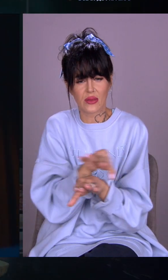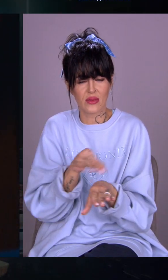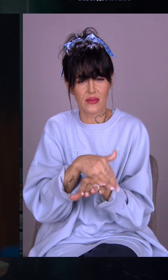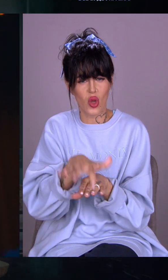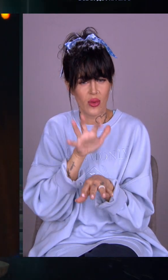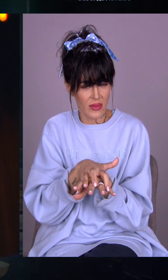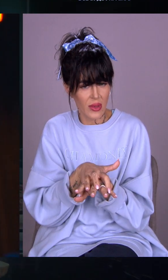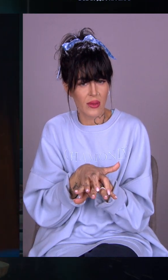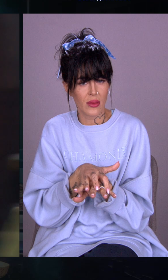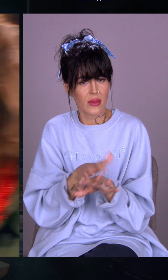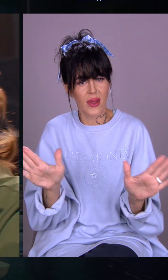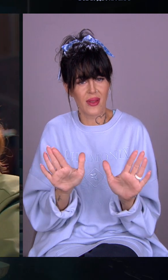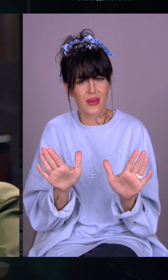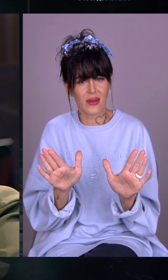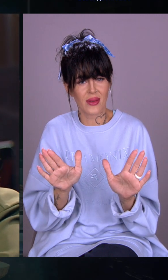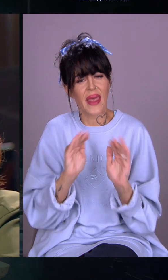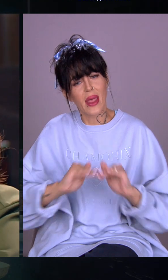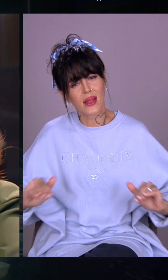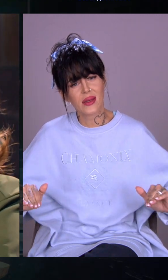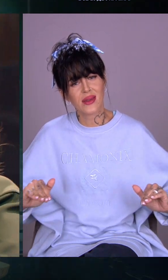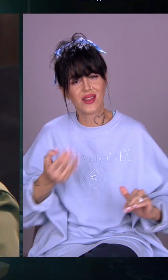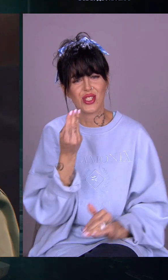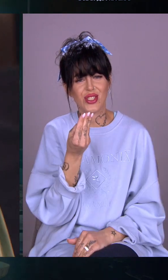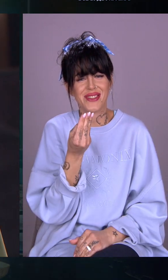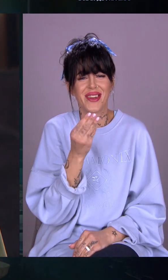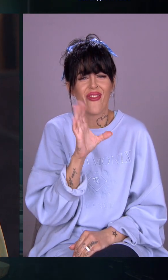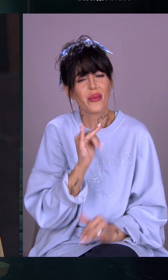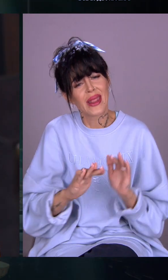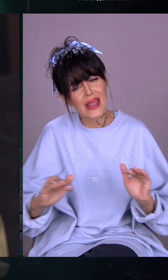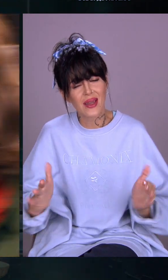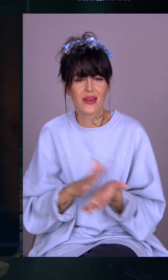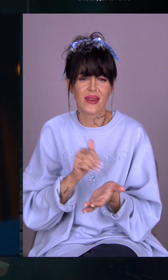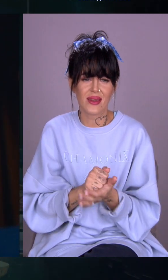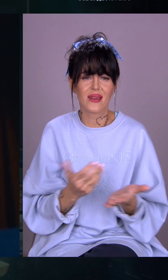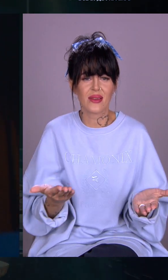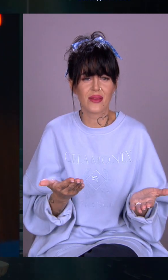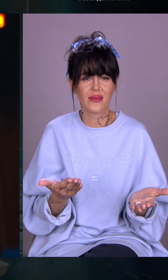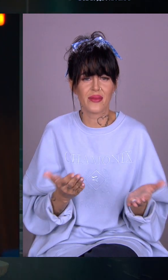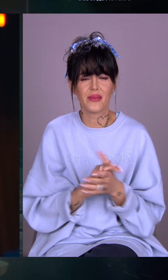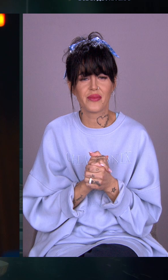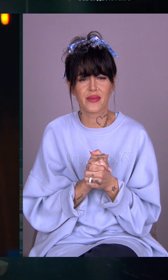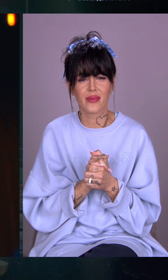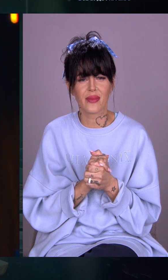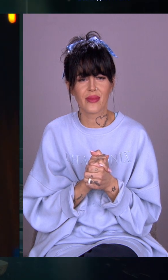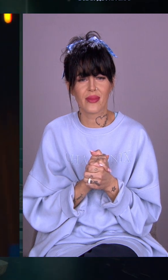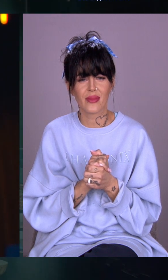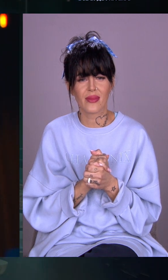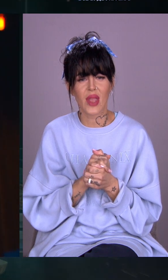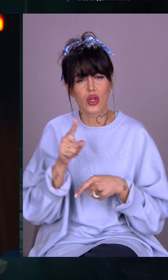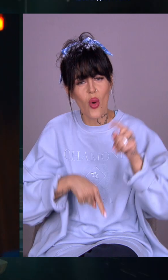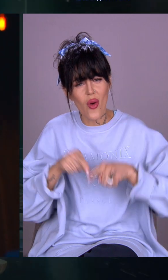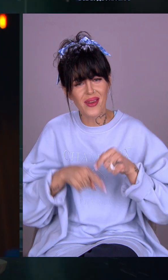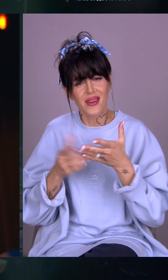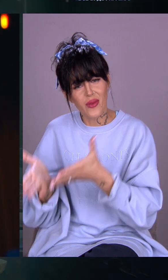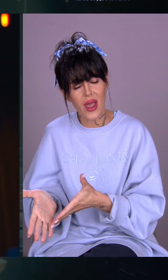то... Діти? У тебе є діти, шваблики. Шваблики. Мої шваблики, то спиногризи. Ні, шваблики то батьки.